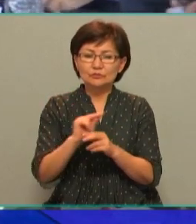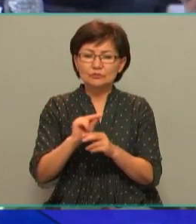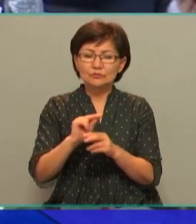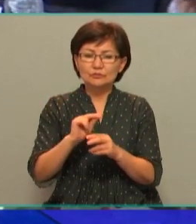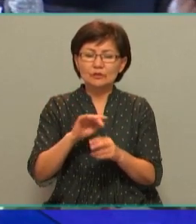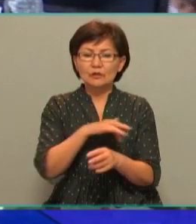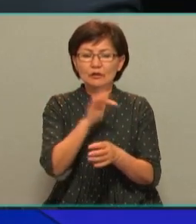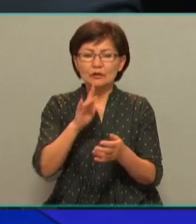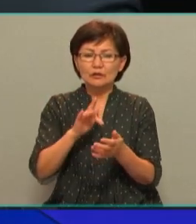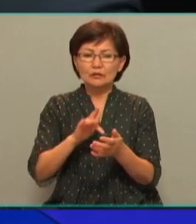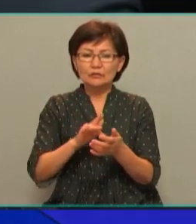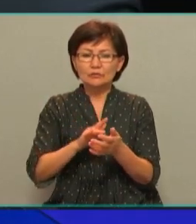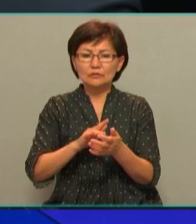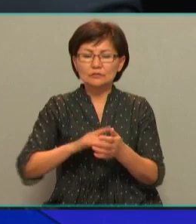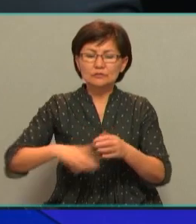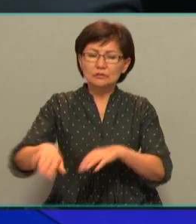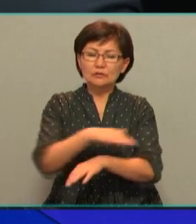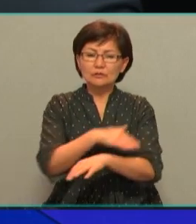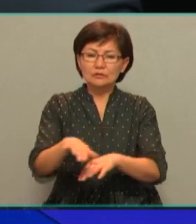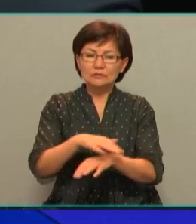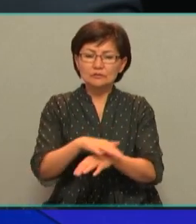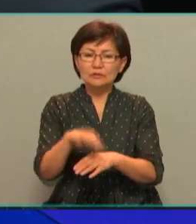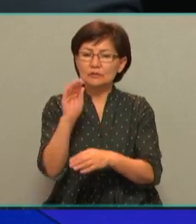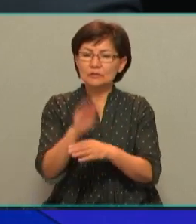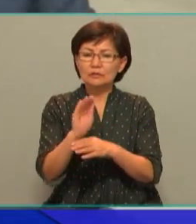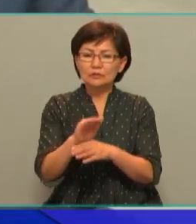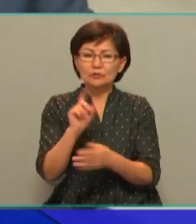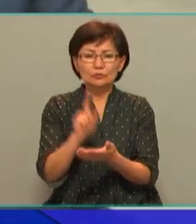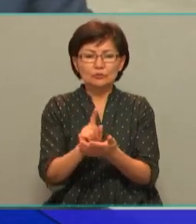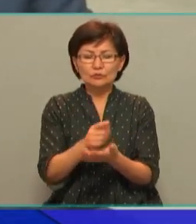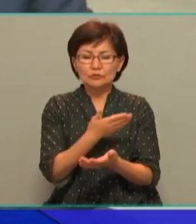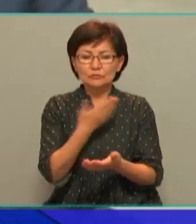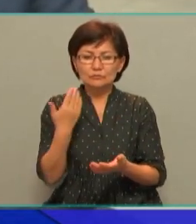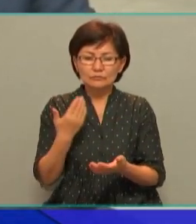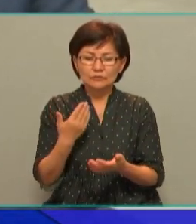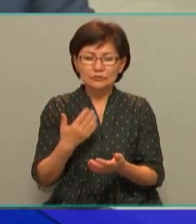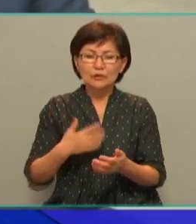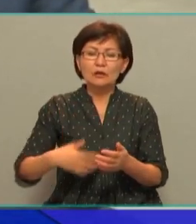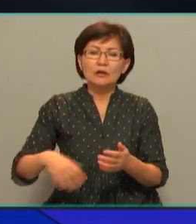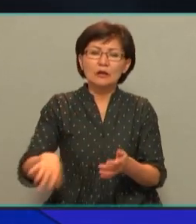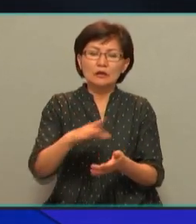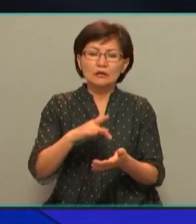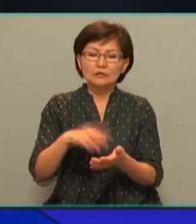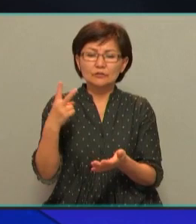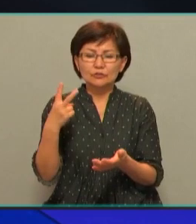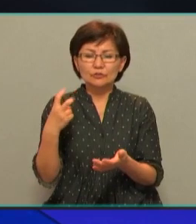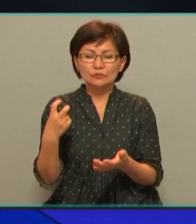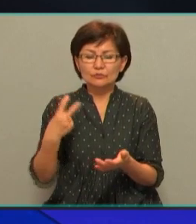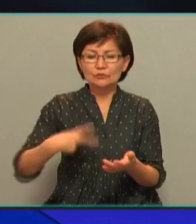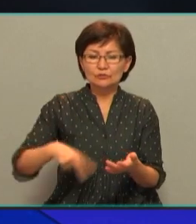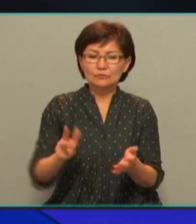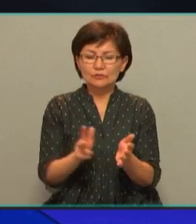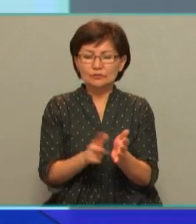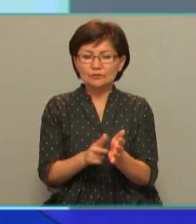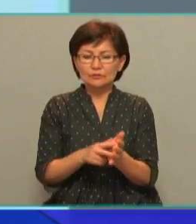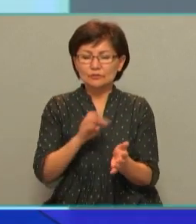Мегаполис сәулетінде сын болмауы тиіс. Осылай деген мамандар қала келбетіне нұқсан келтірген азаматтарға 228 миллион теңге салық